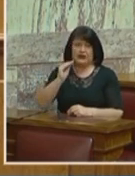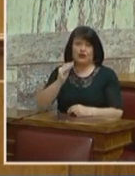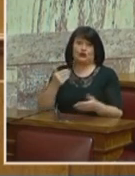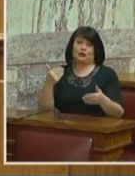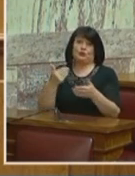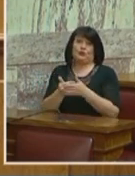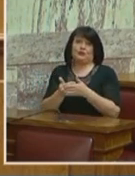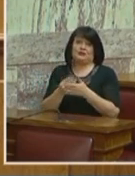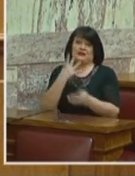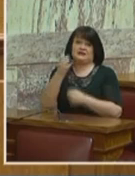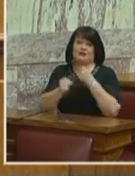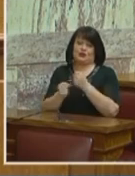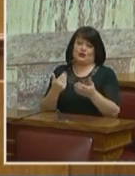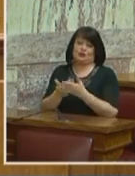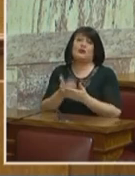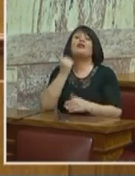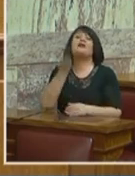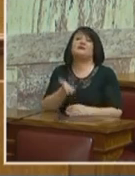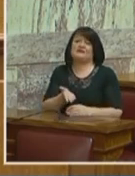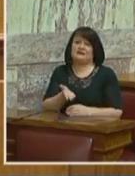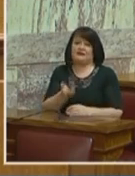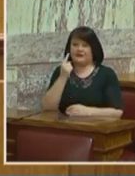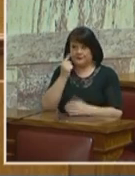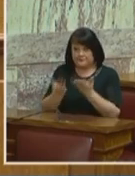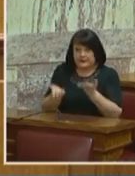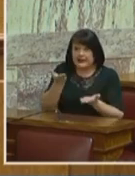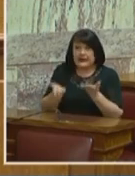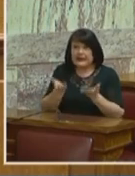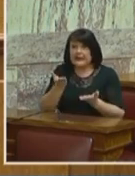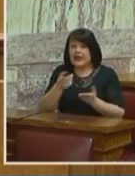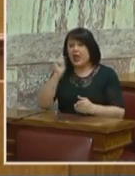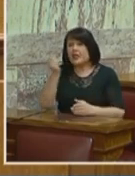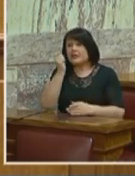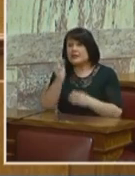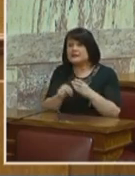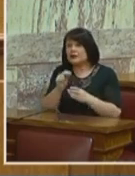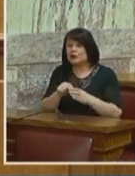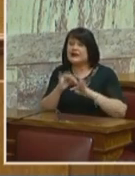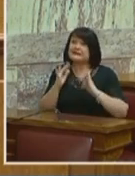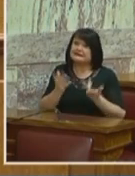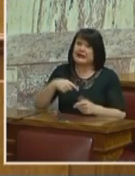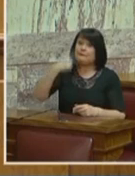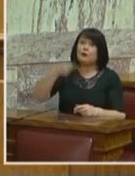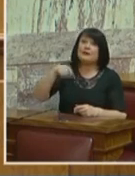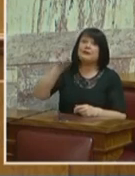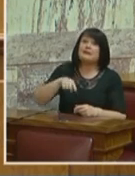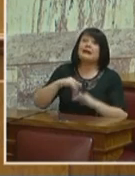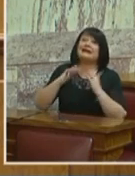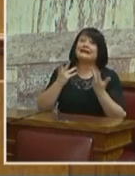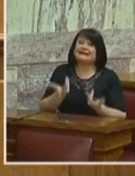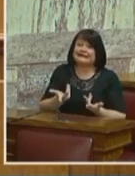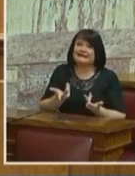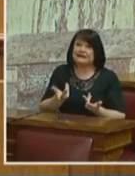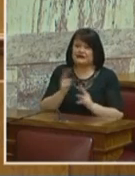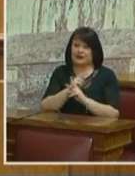θητείας. Και τα διλήμματα των εθνικών εκλογών για την επόμενη μέρα είναι διλήμματα